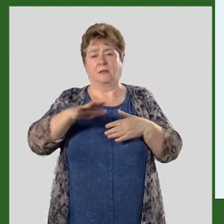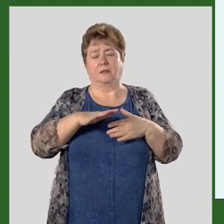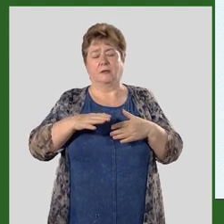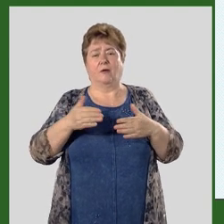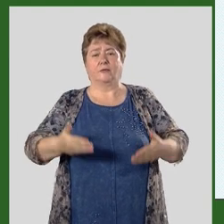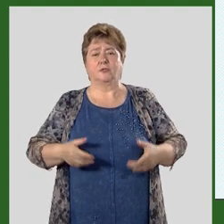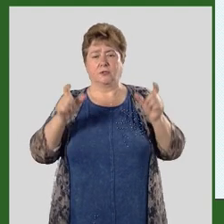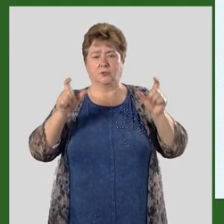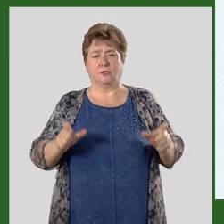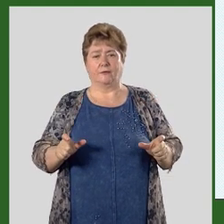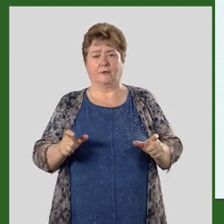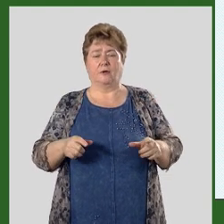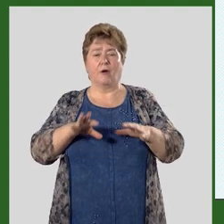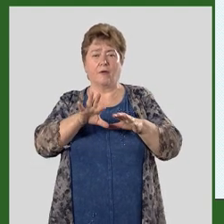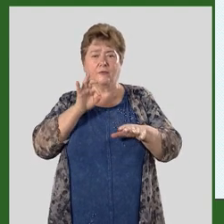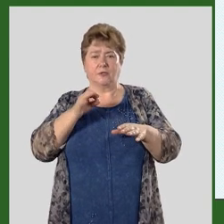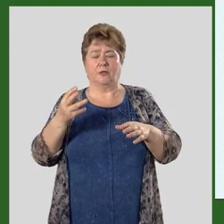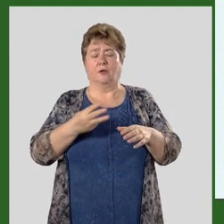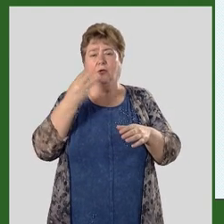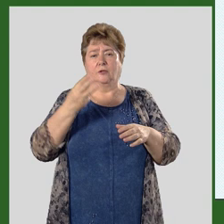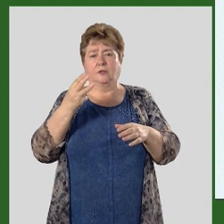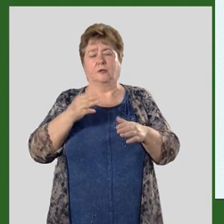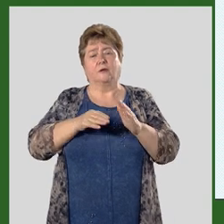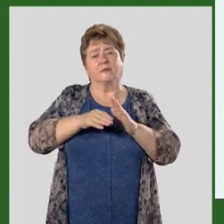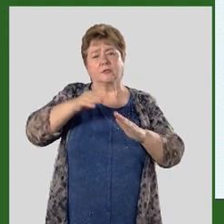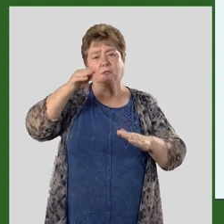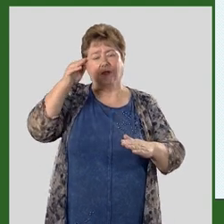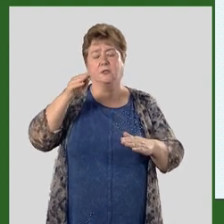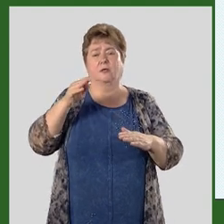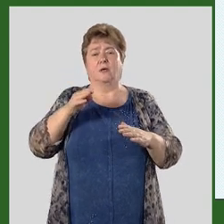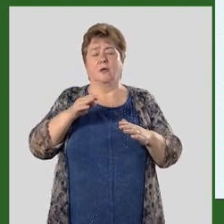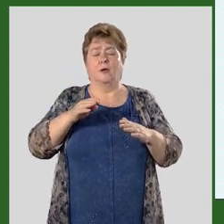В жизни человека выделяют три возрастных периода.